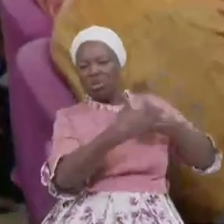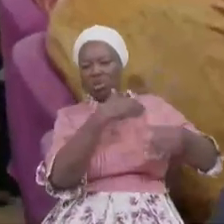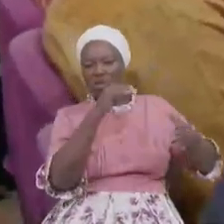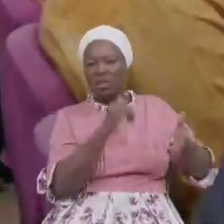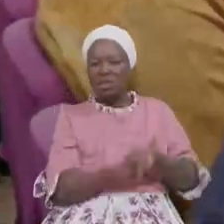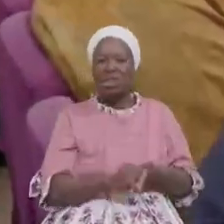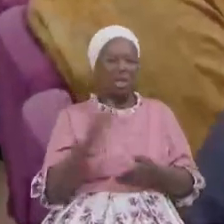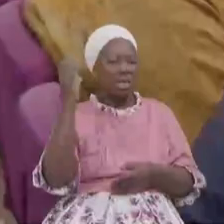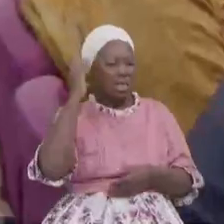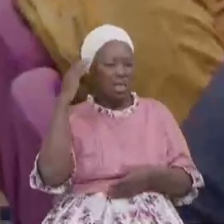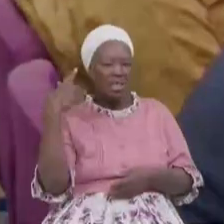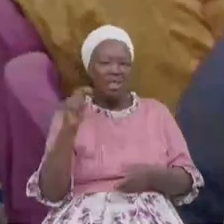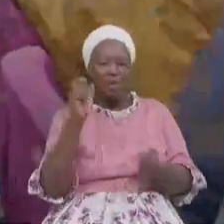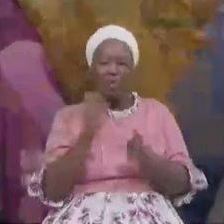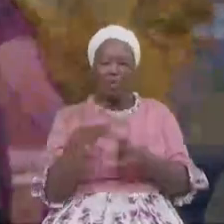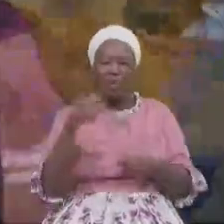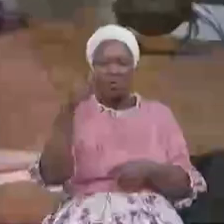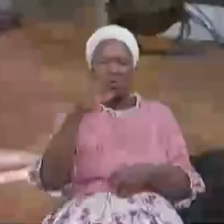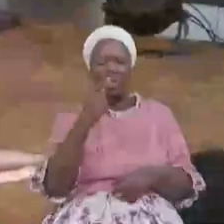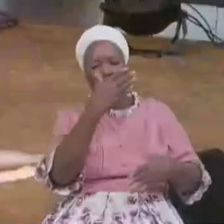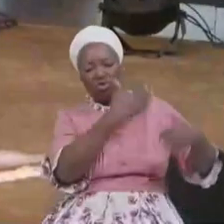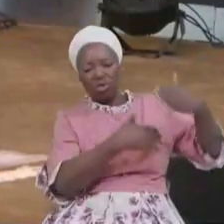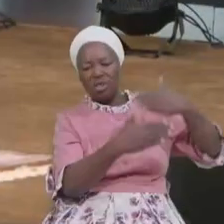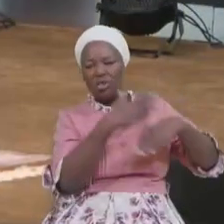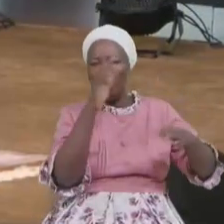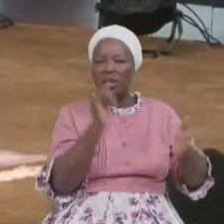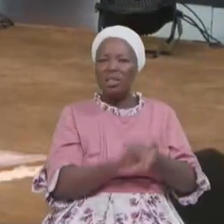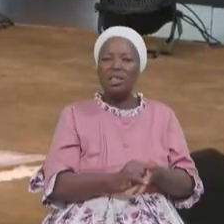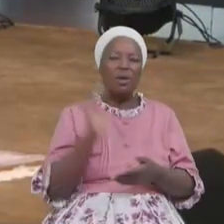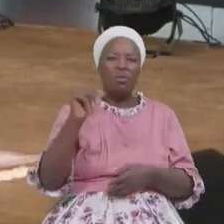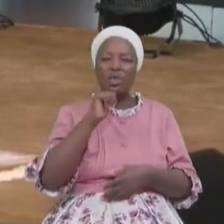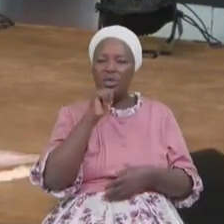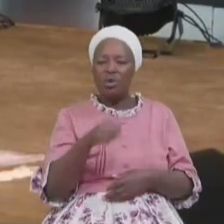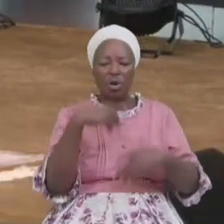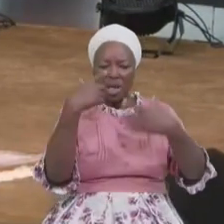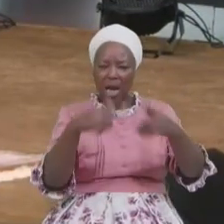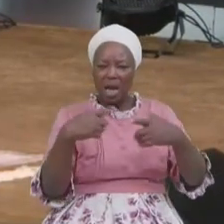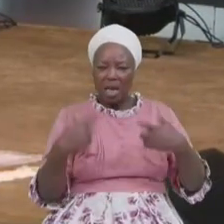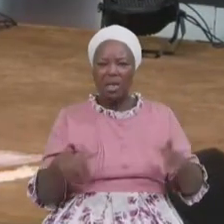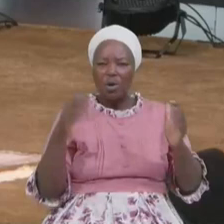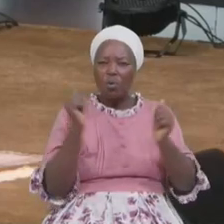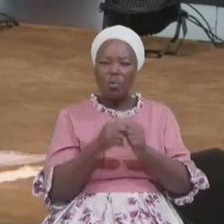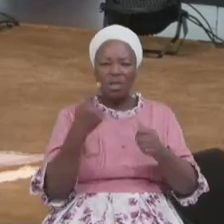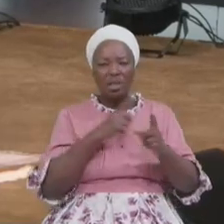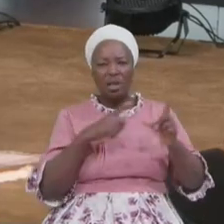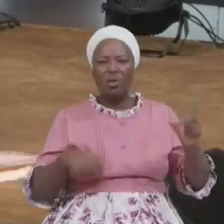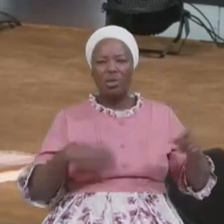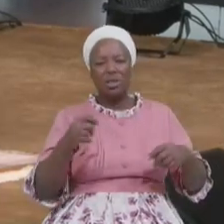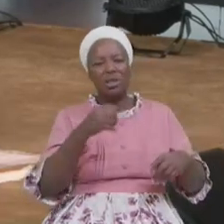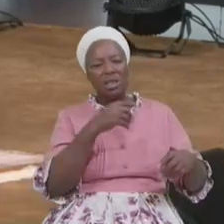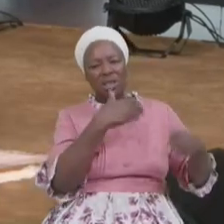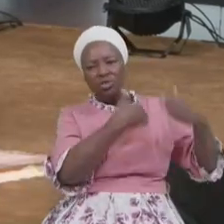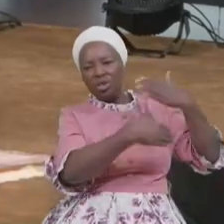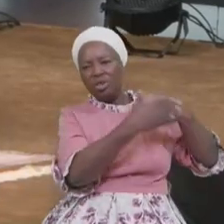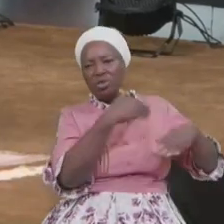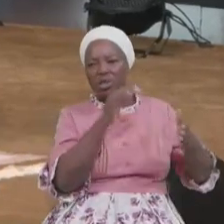la parole de Dieu, la génération qui n'augurmente pas avec le Seigneur, la